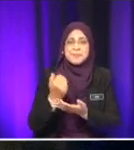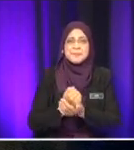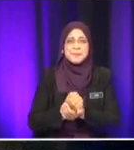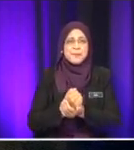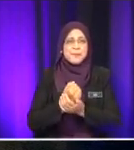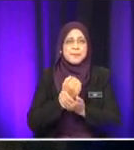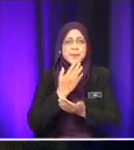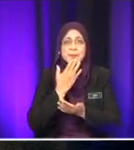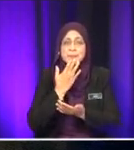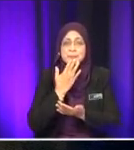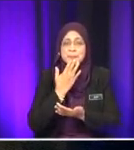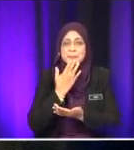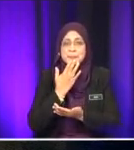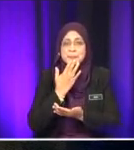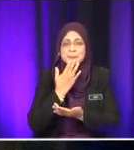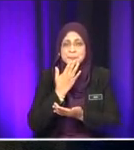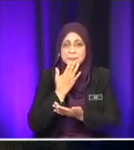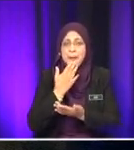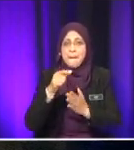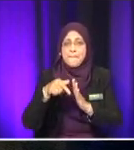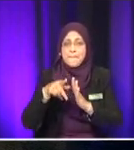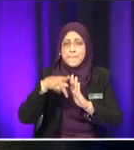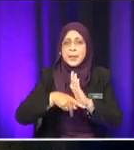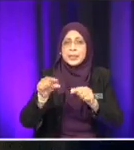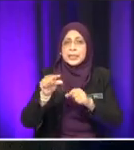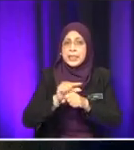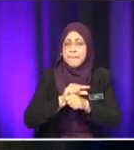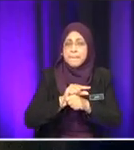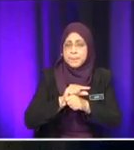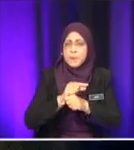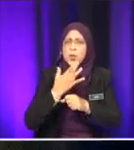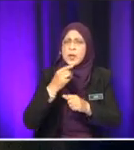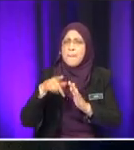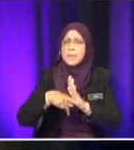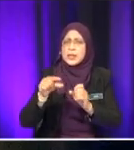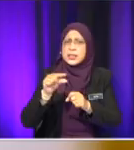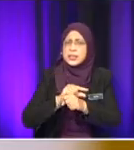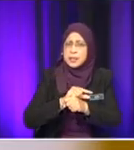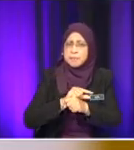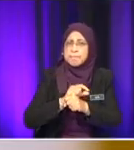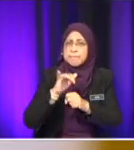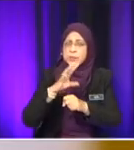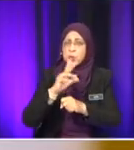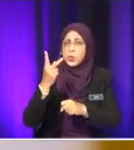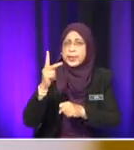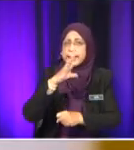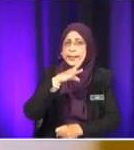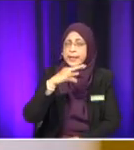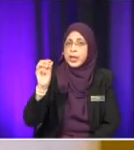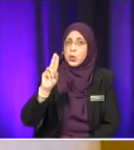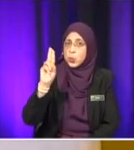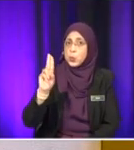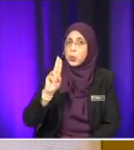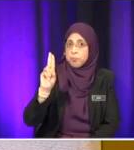warna penggenap kalau kita lihat guys kuning dan